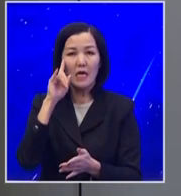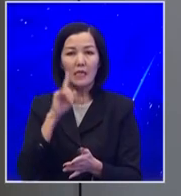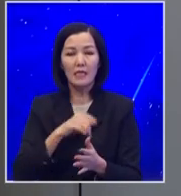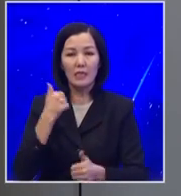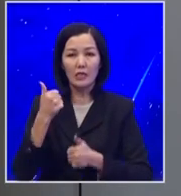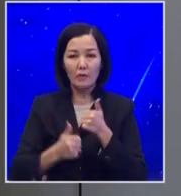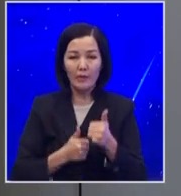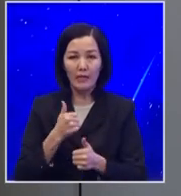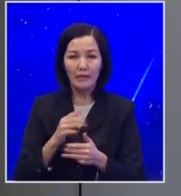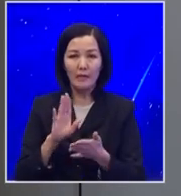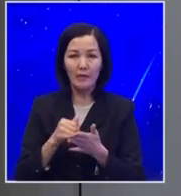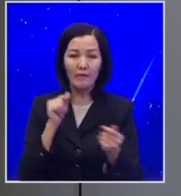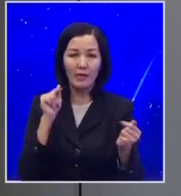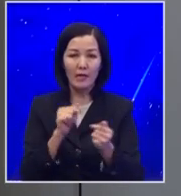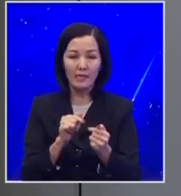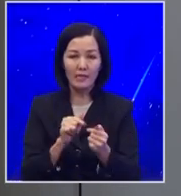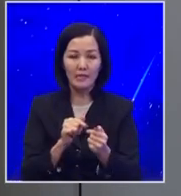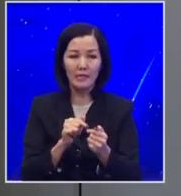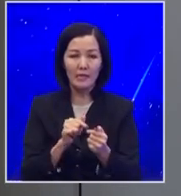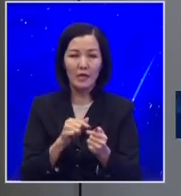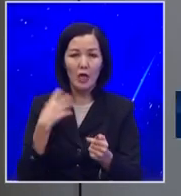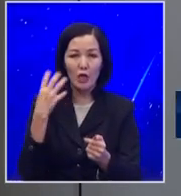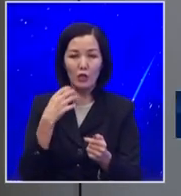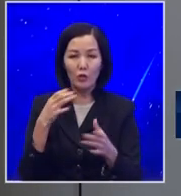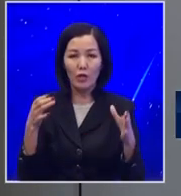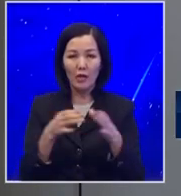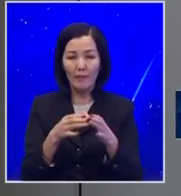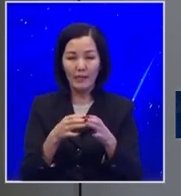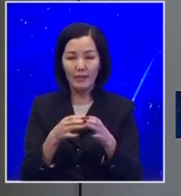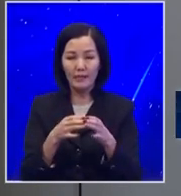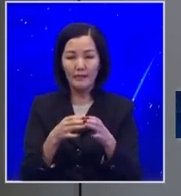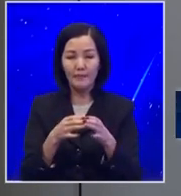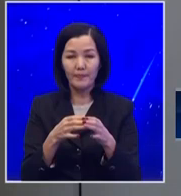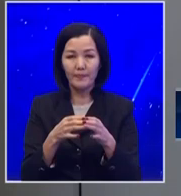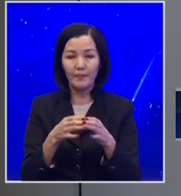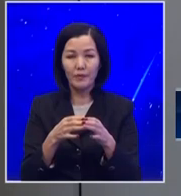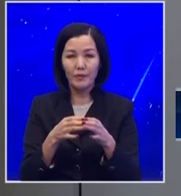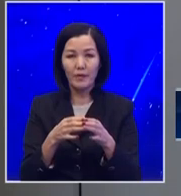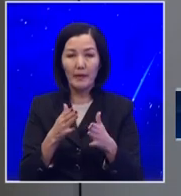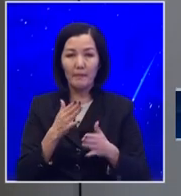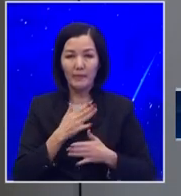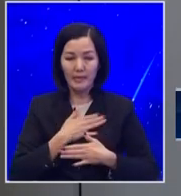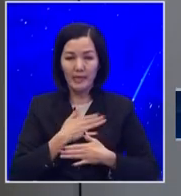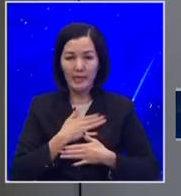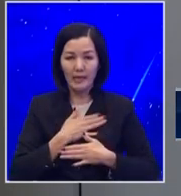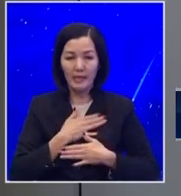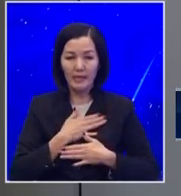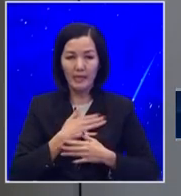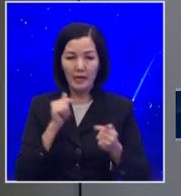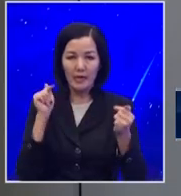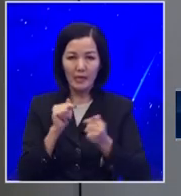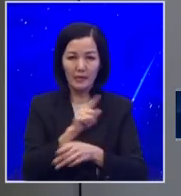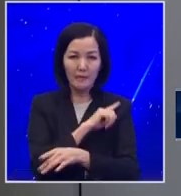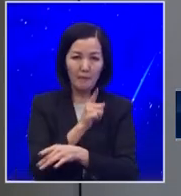чемпионатында басты қарсылас Қызылорда құрама командасы деп айтуға болады. Бізге кішкене